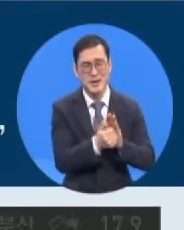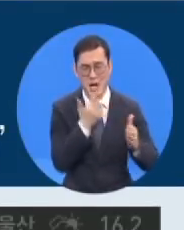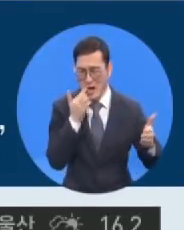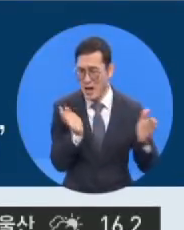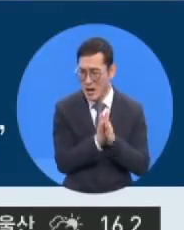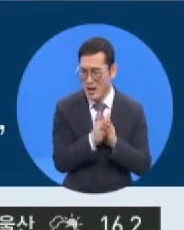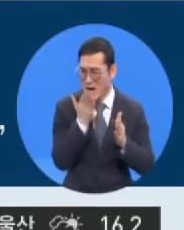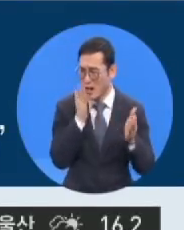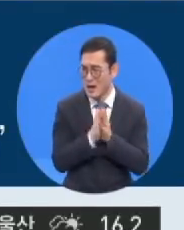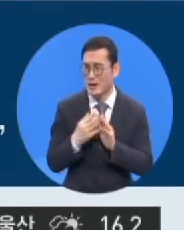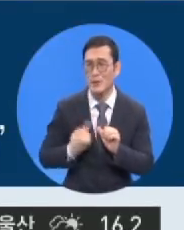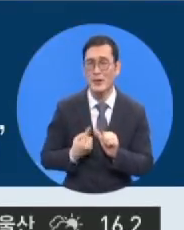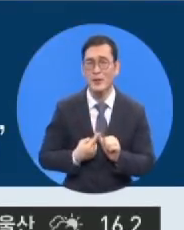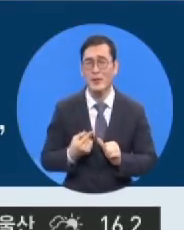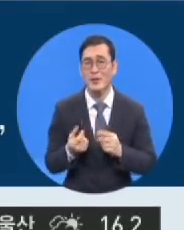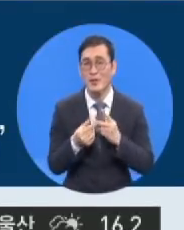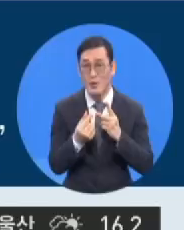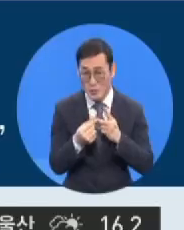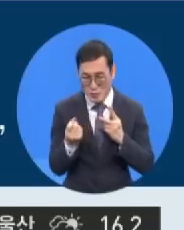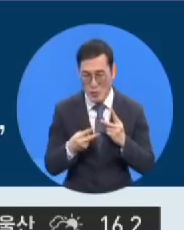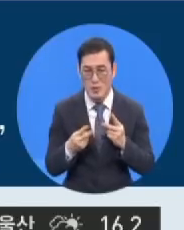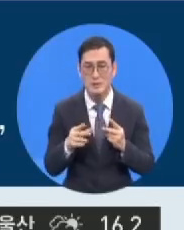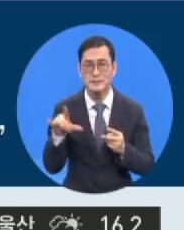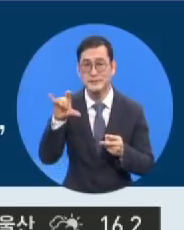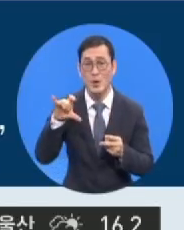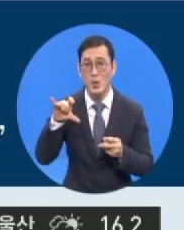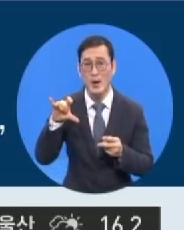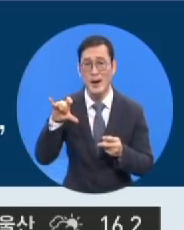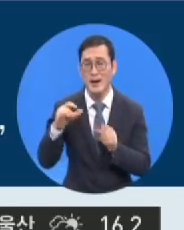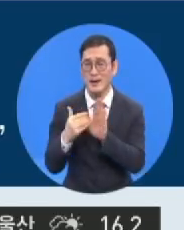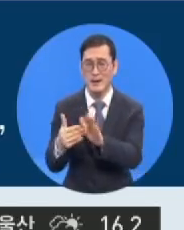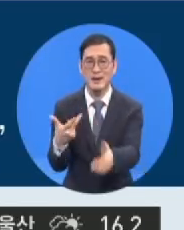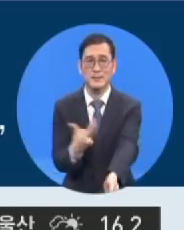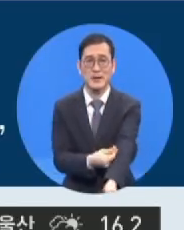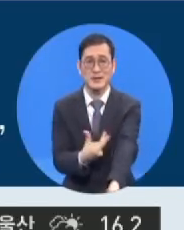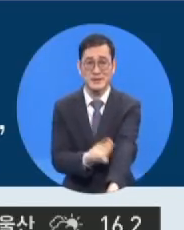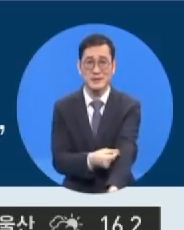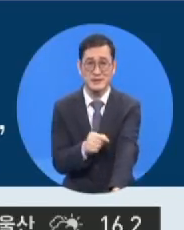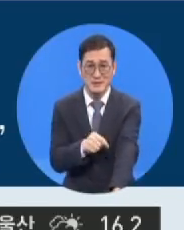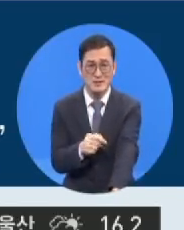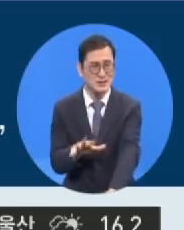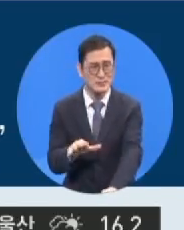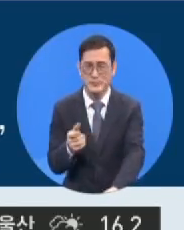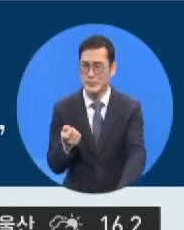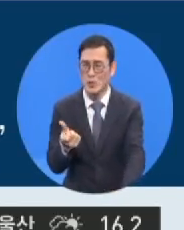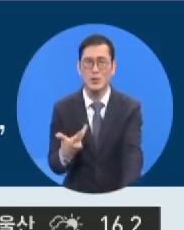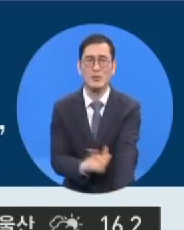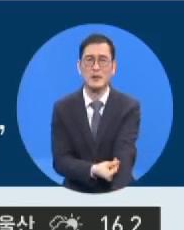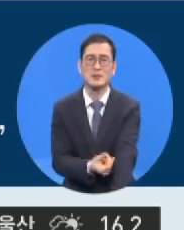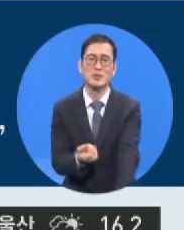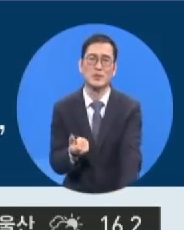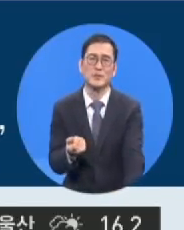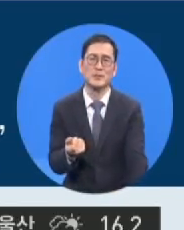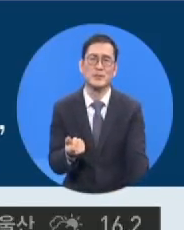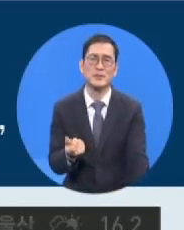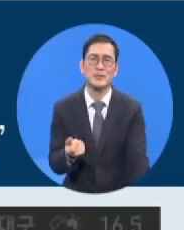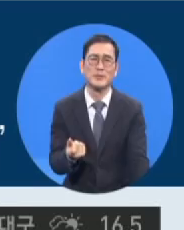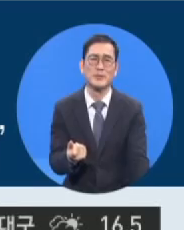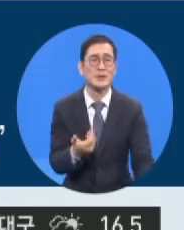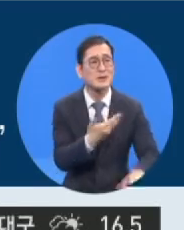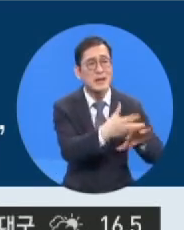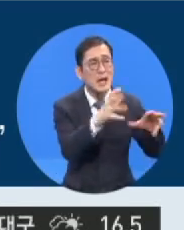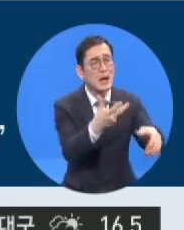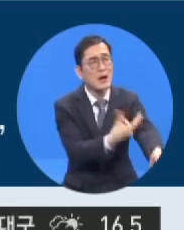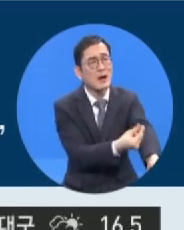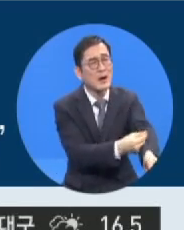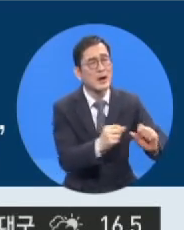백신 공급입니다. 그렇죠. 근데 백신 공급이 사실 지금 세계 100위권 바깥이라고 얘기가 나올 정도로 너무 준비를 제대로 하지 않은 것 아니냐. 네. 그러니까 오세훈